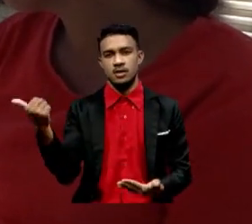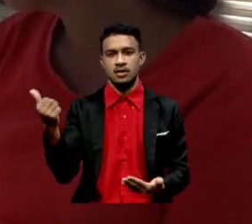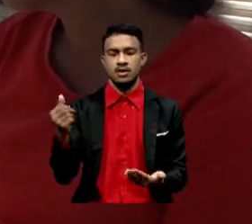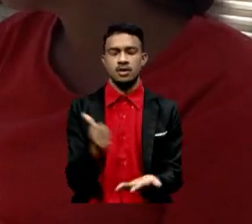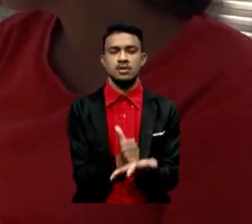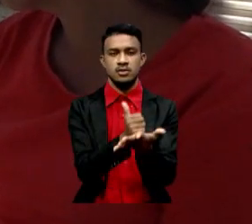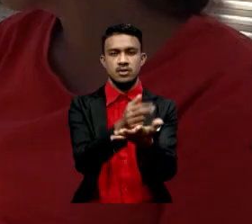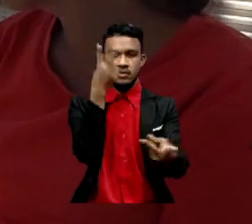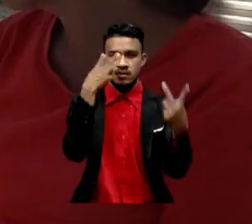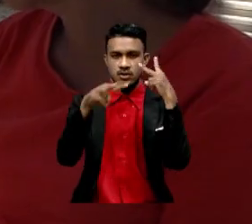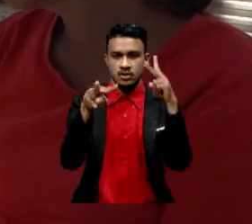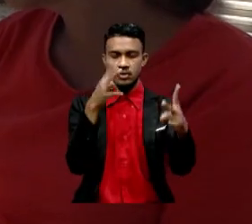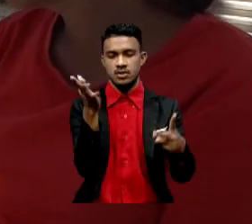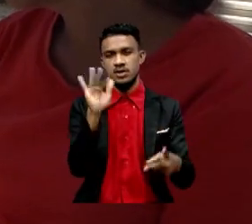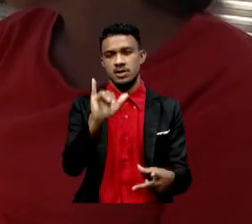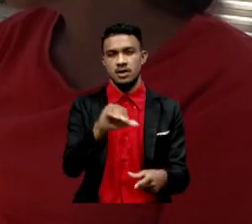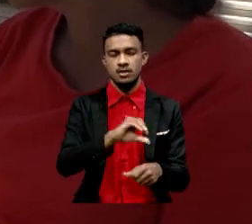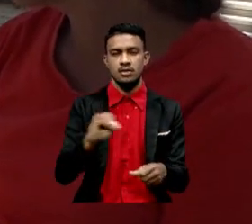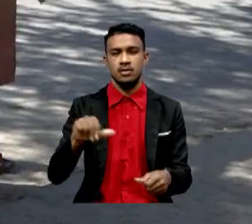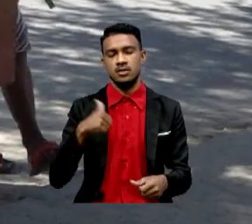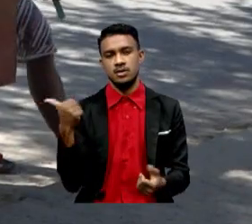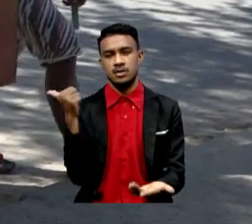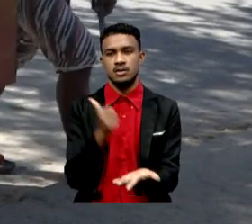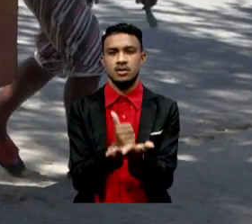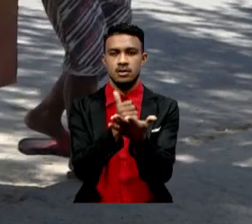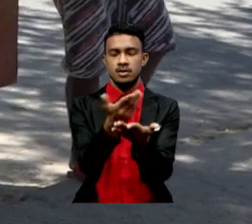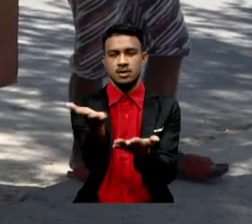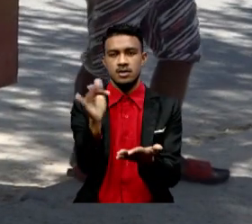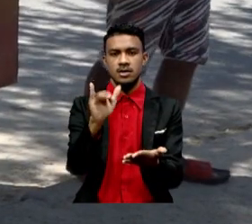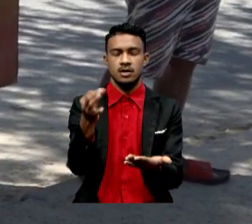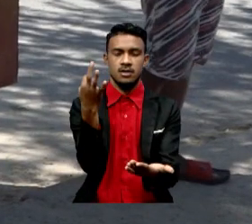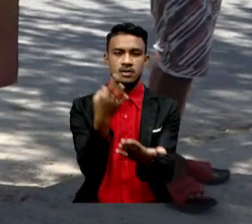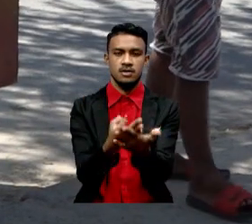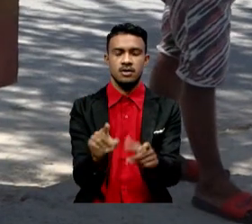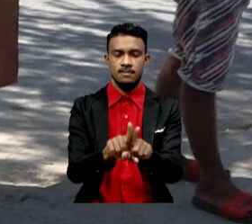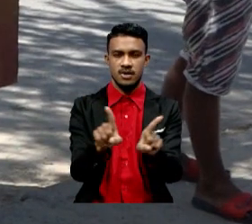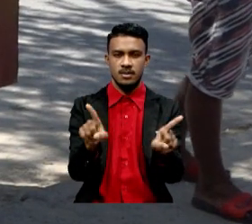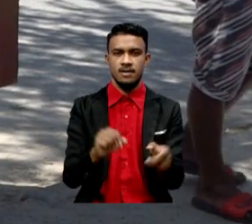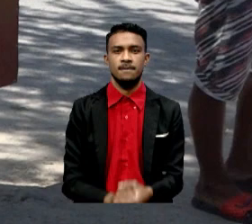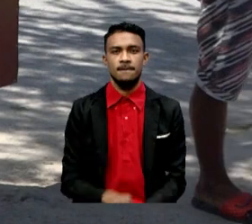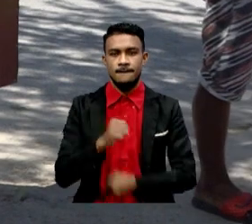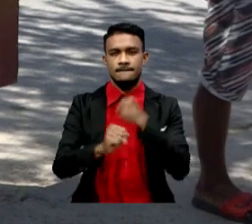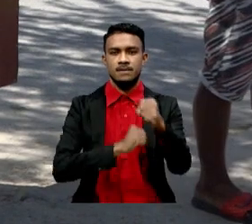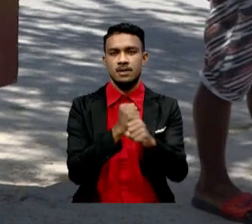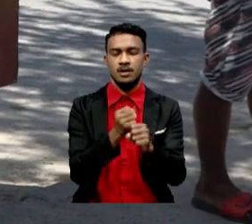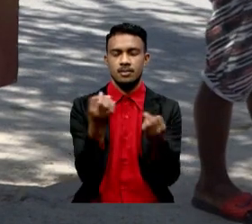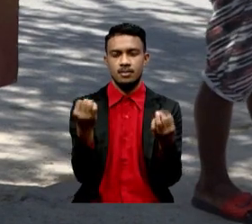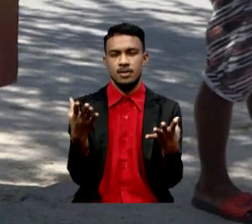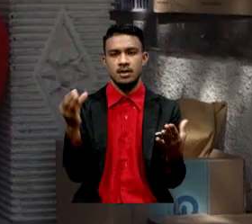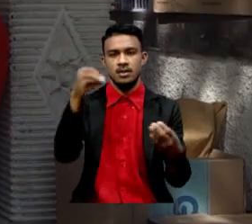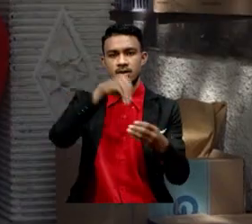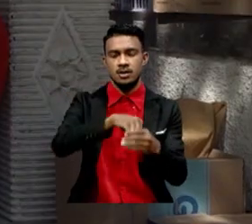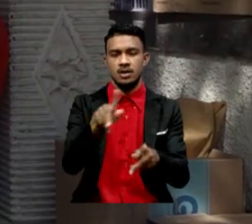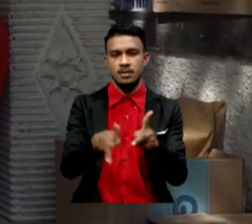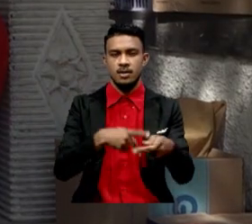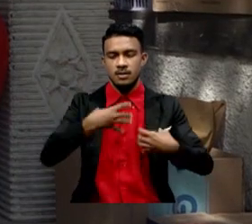sira. Parte ida mos bele ajuda ona sira nia rendimento. Mai be, tinam barak ni laran, negosiante